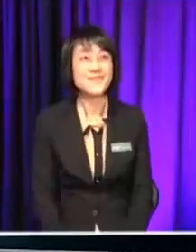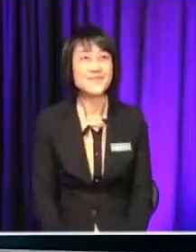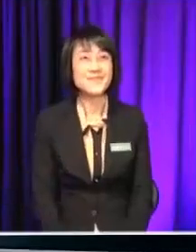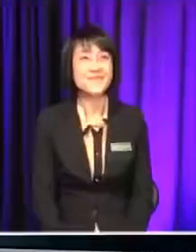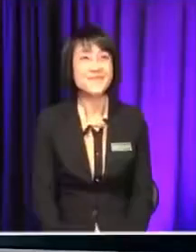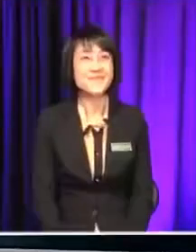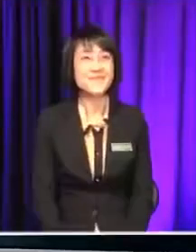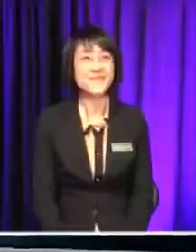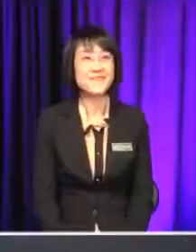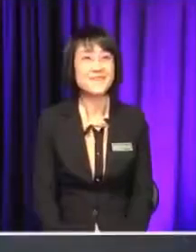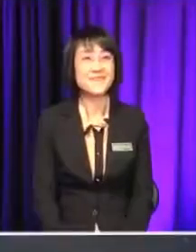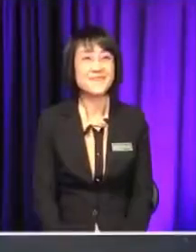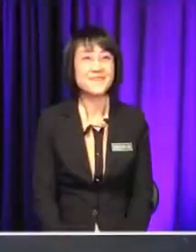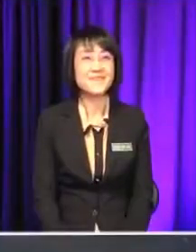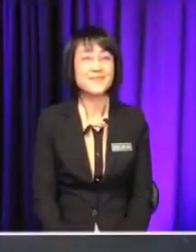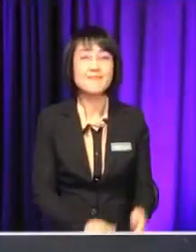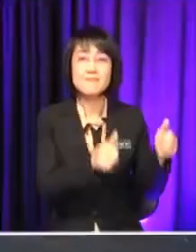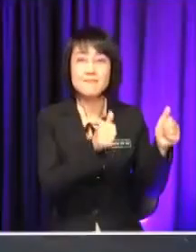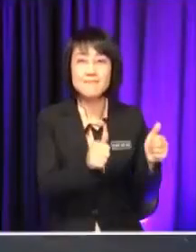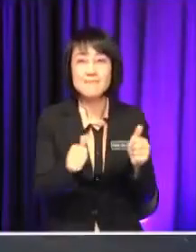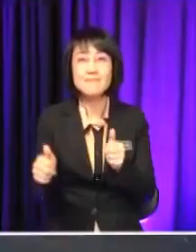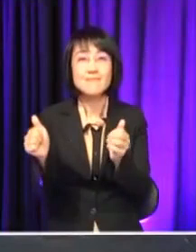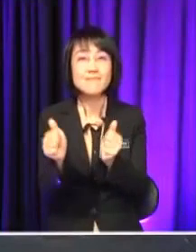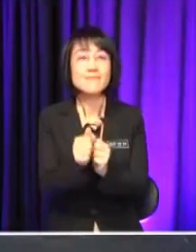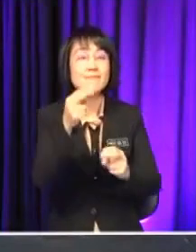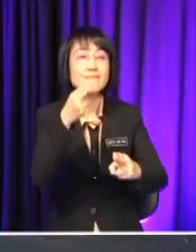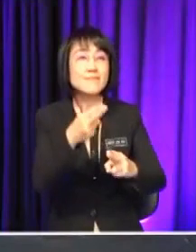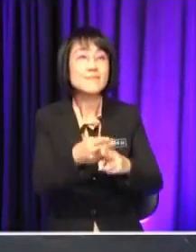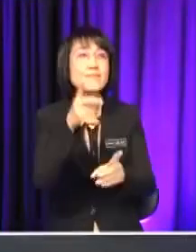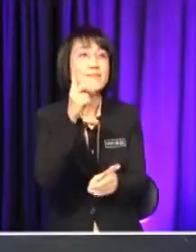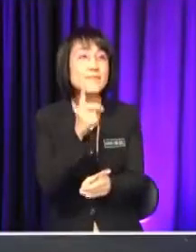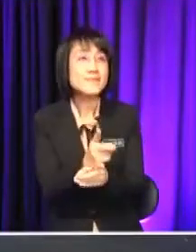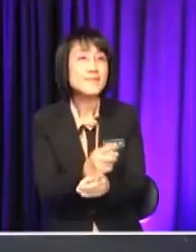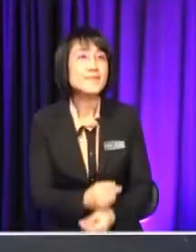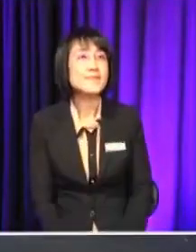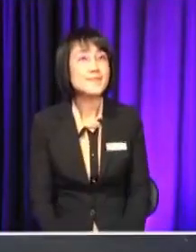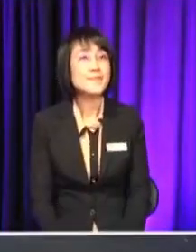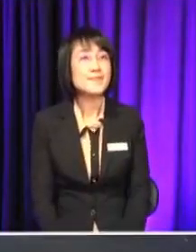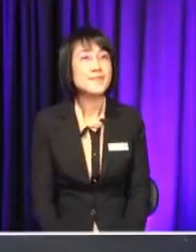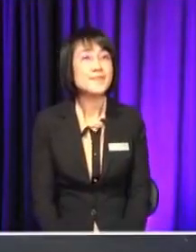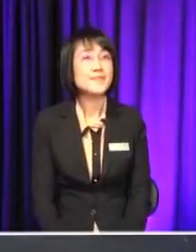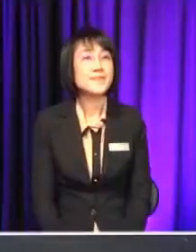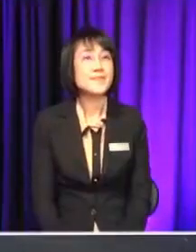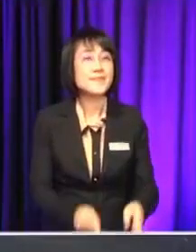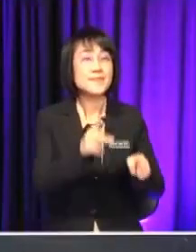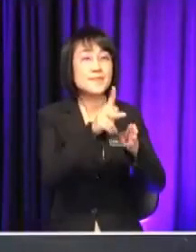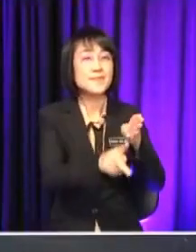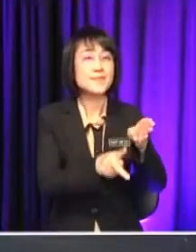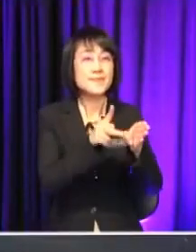nama-namanya baik itu saya akan coba ah baik mulu-mule cable video